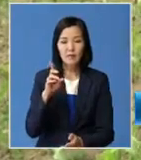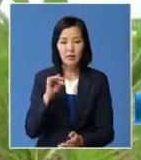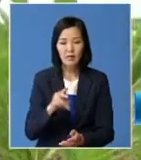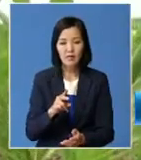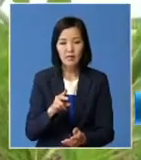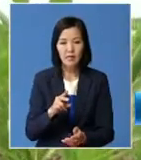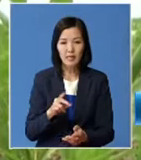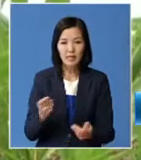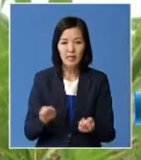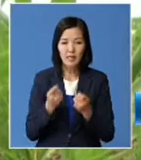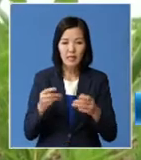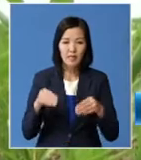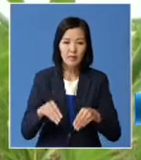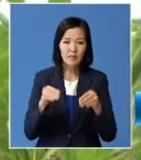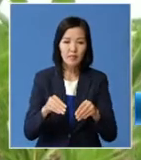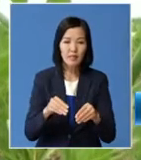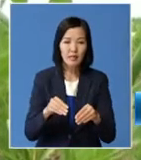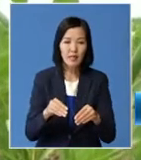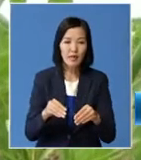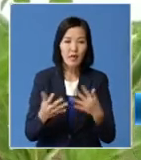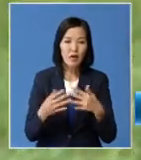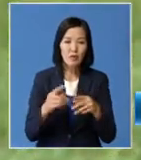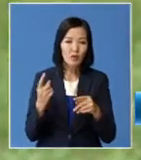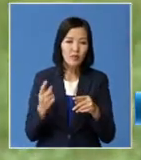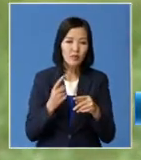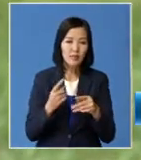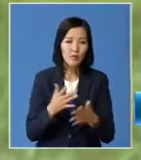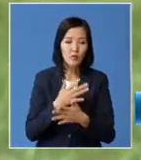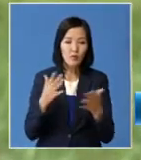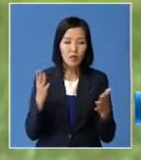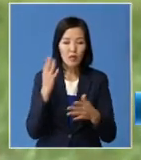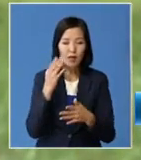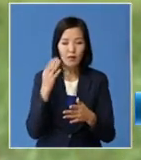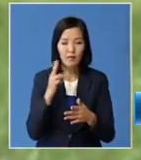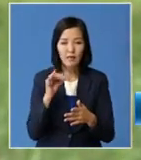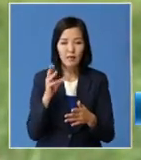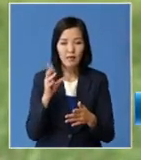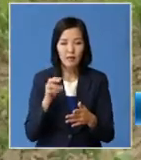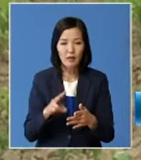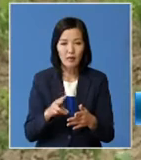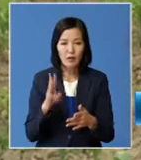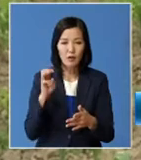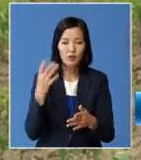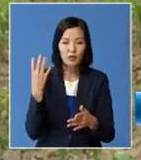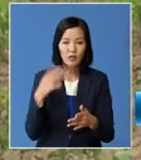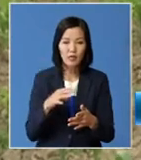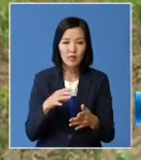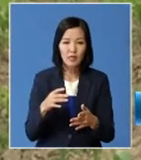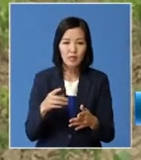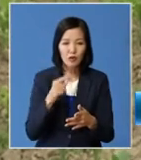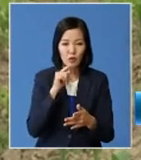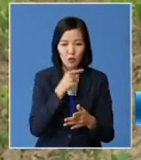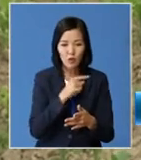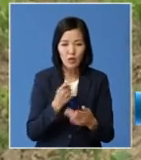егіс басына жиі келеді. Талғарлық кәсіпкердің көңілі күпті. Үлкен Алматы каналы бойынан биыл 340 гектарға жүгері, соя және